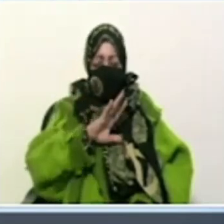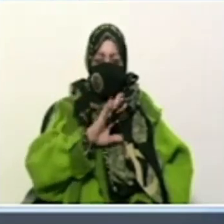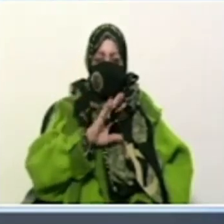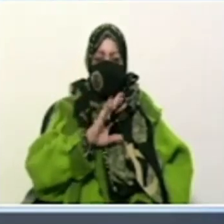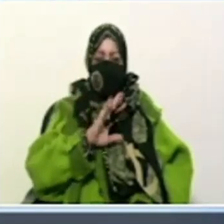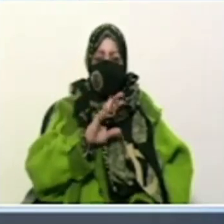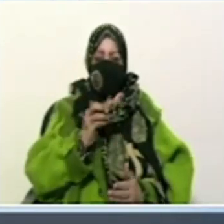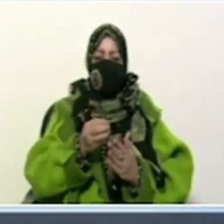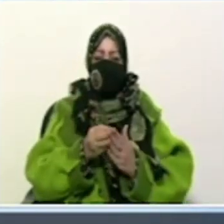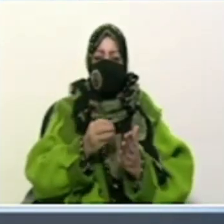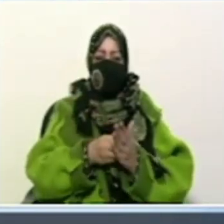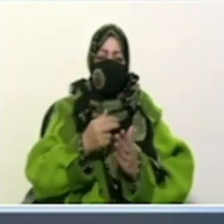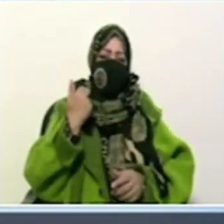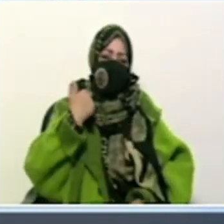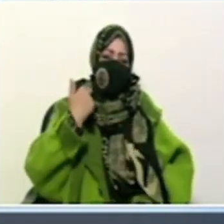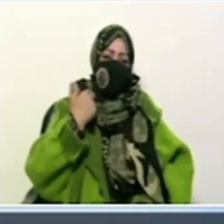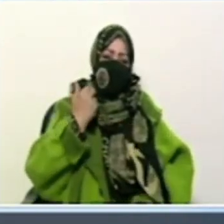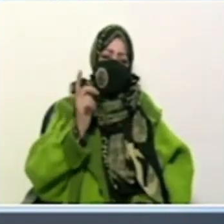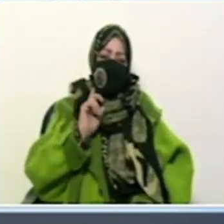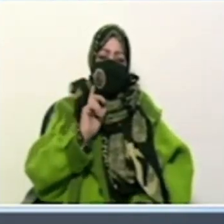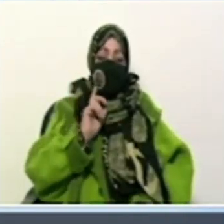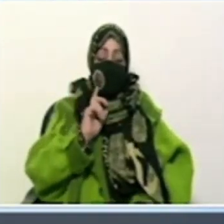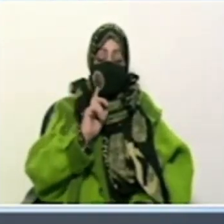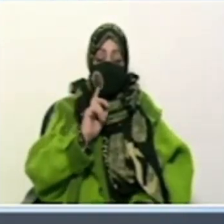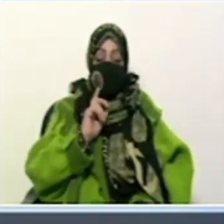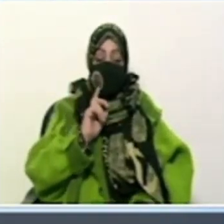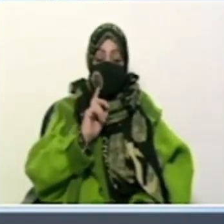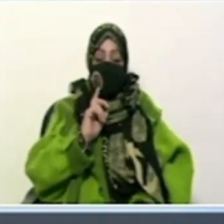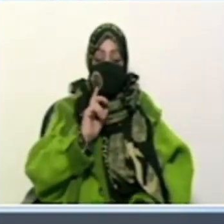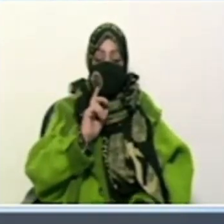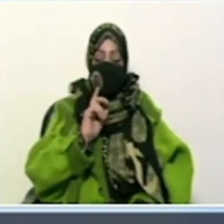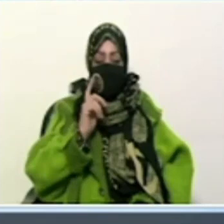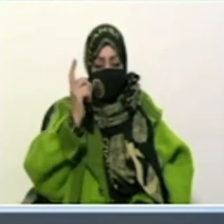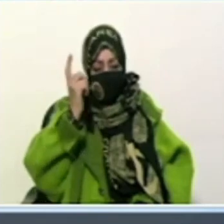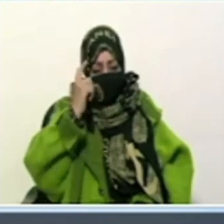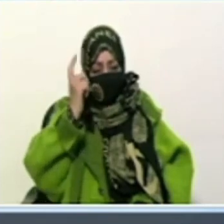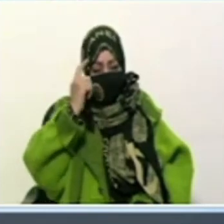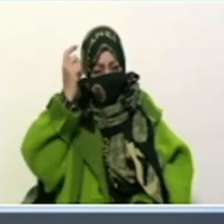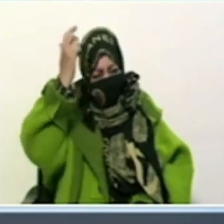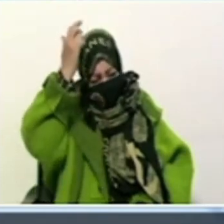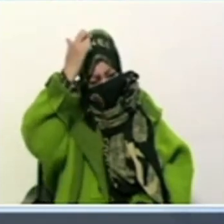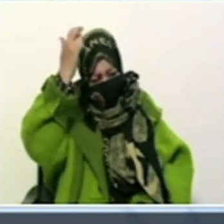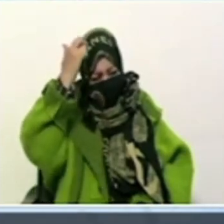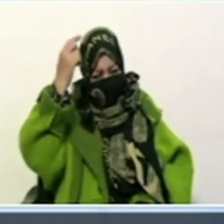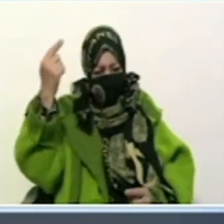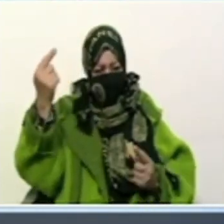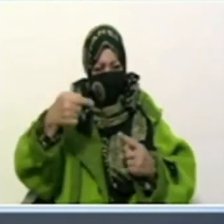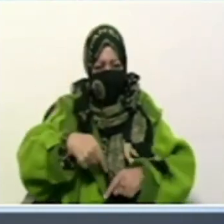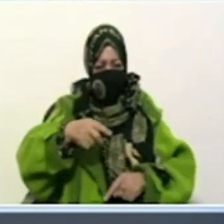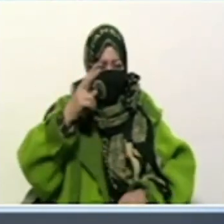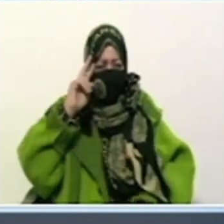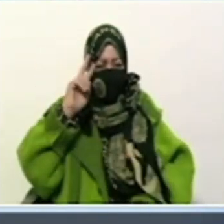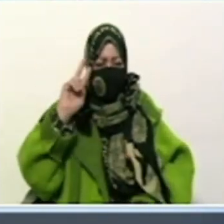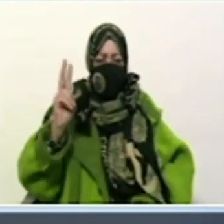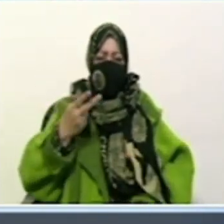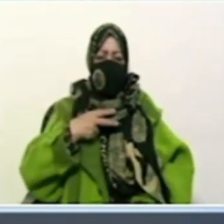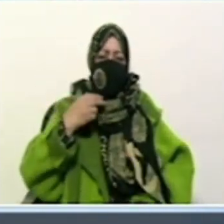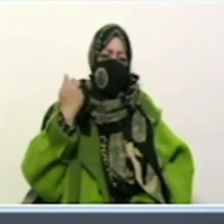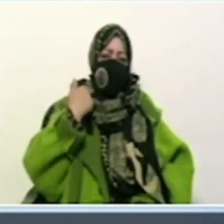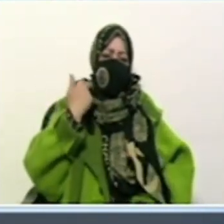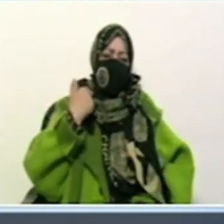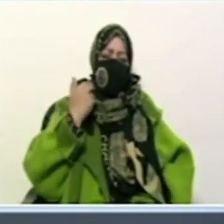فهو محرم، لكن إذا كانت هي تستعمل يعني لدرجات يعني بشيء قليل جدا ويسير